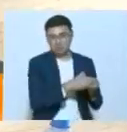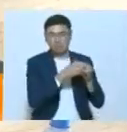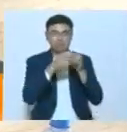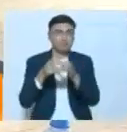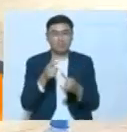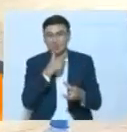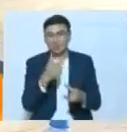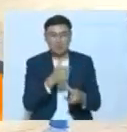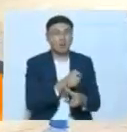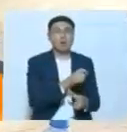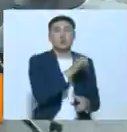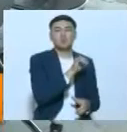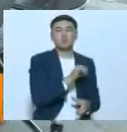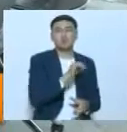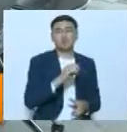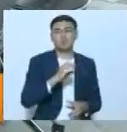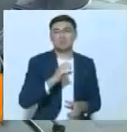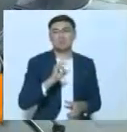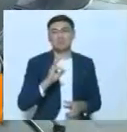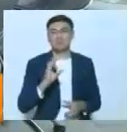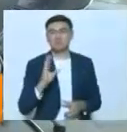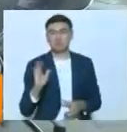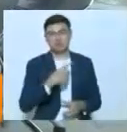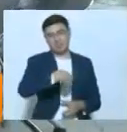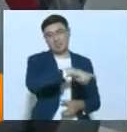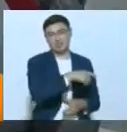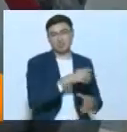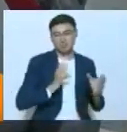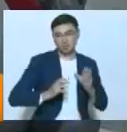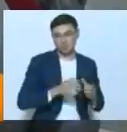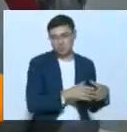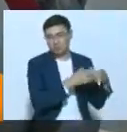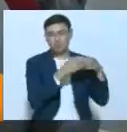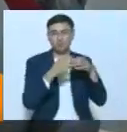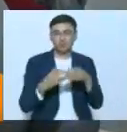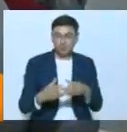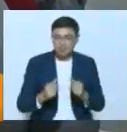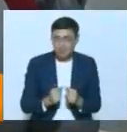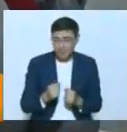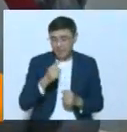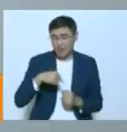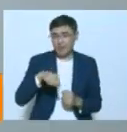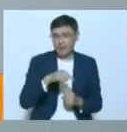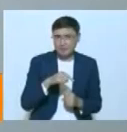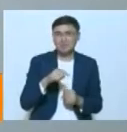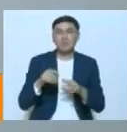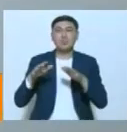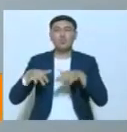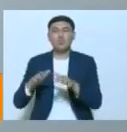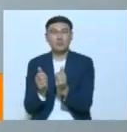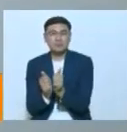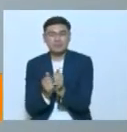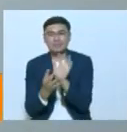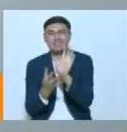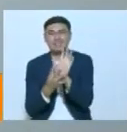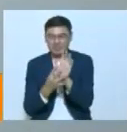Есенов университетінің студенттері шықты. Бір аптаға созылған шара кезінде ғалымдар мен жастардан құралған топ теңіз жағалауындағы 9